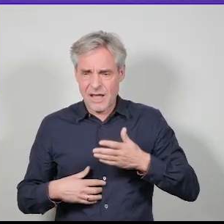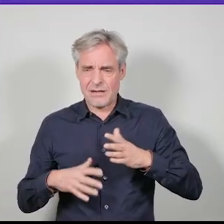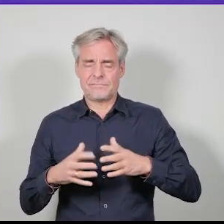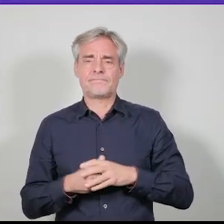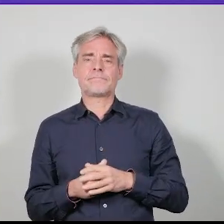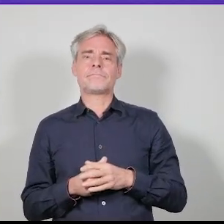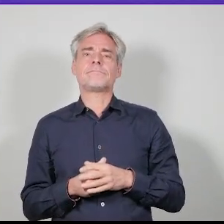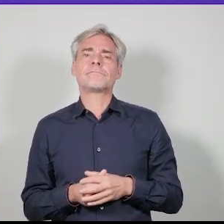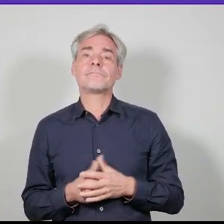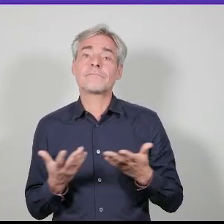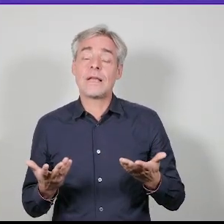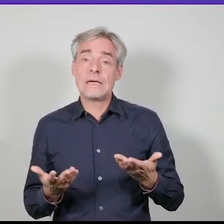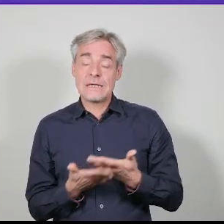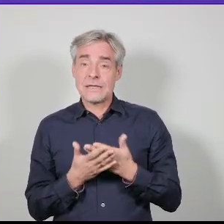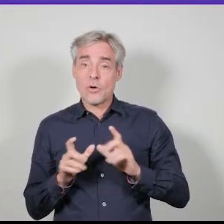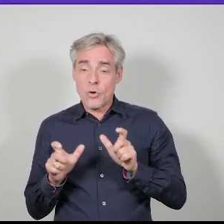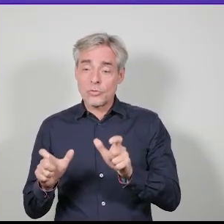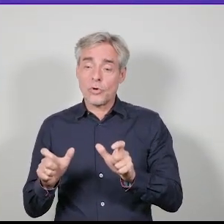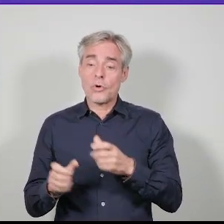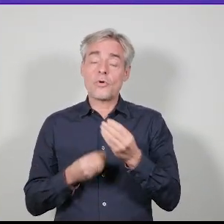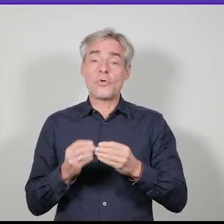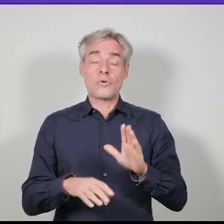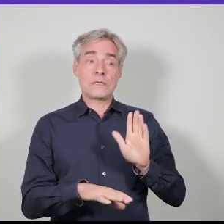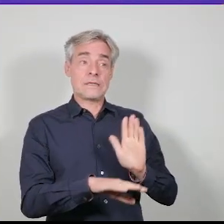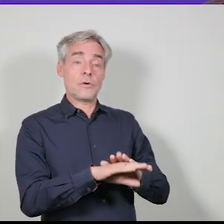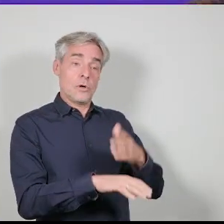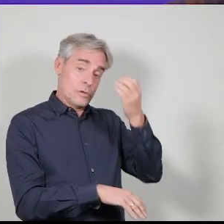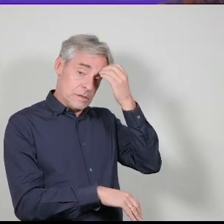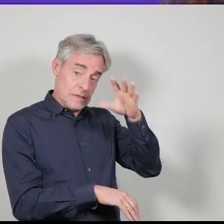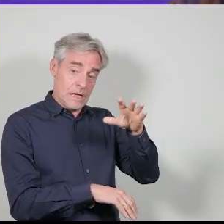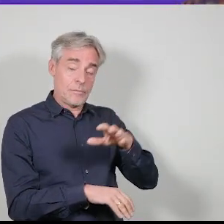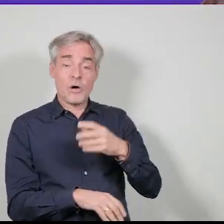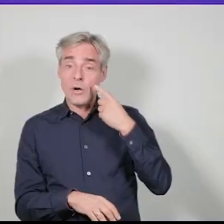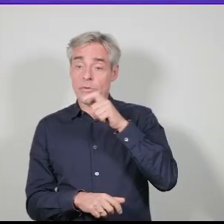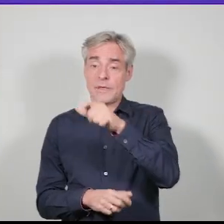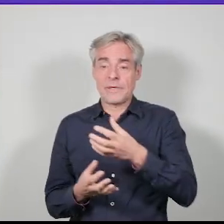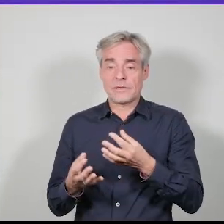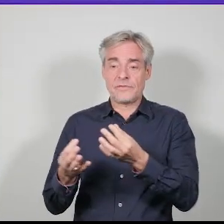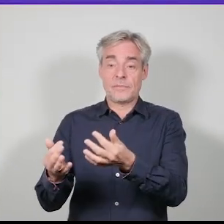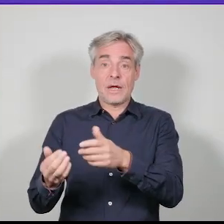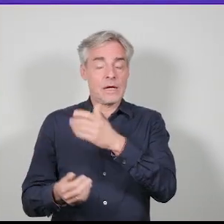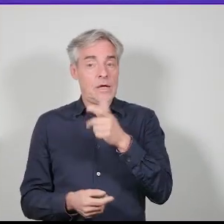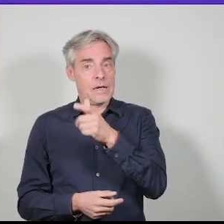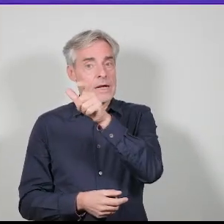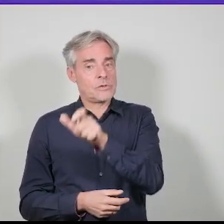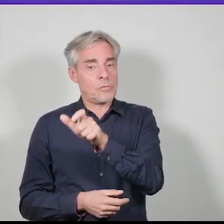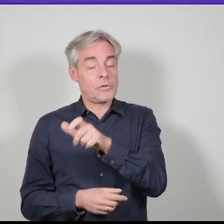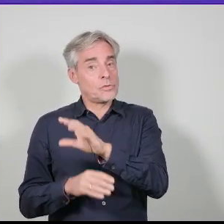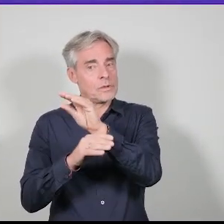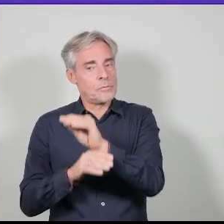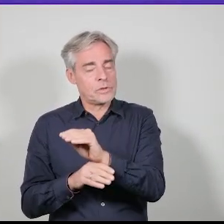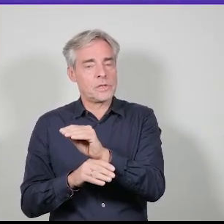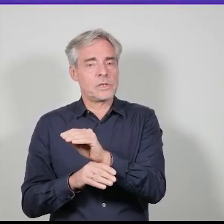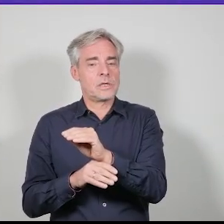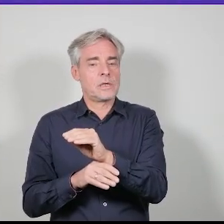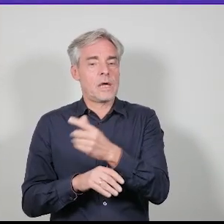Donc, alors, est-ce que c'est du contrôle ou est-ce que c'est du signalement? Face aux personnes vulnérables, moi je pense que ces personnes ont besoin d'être protégées,